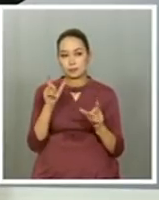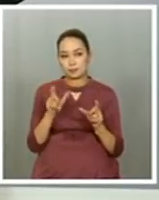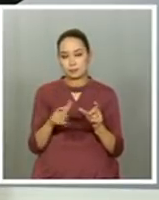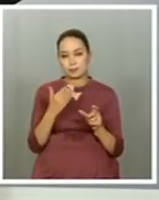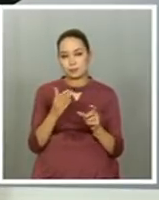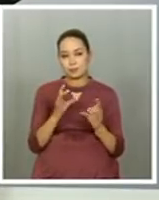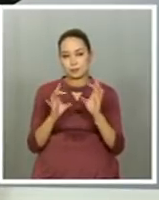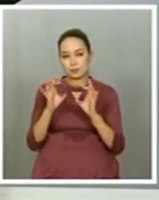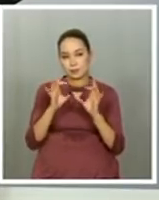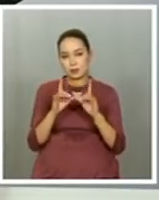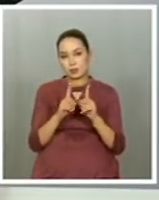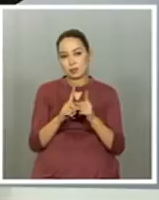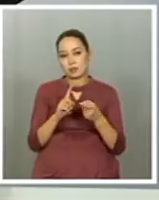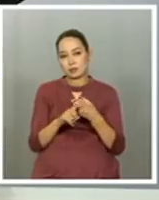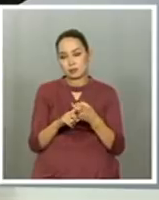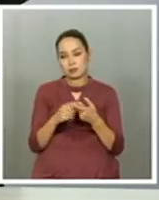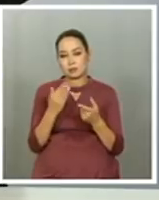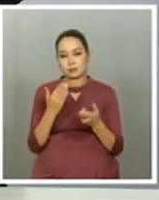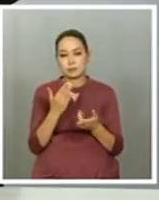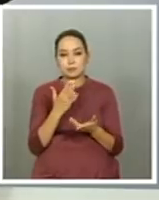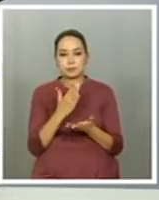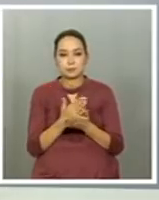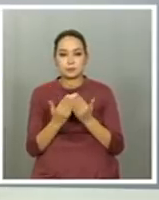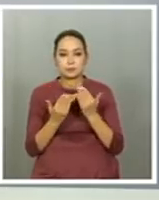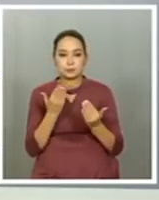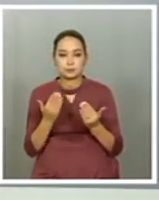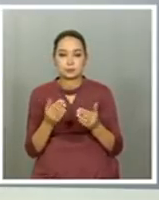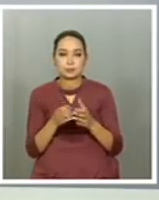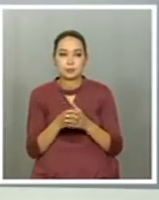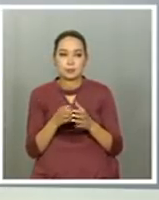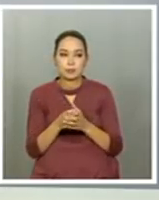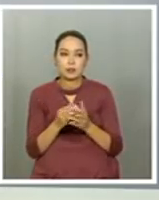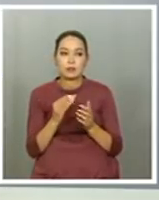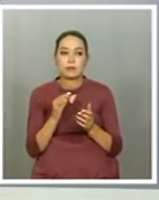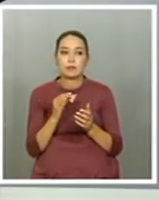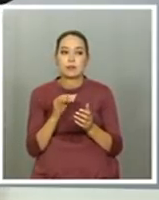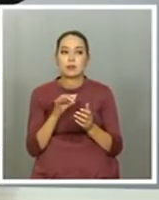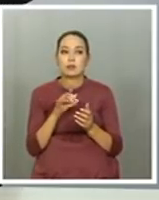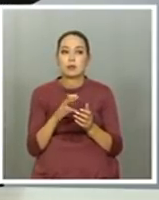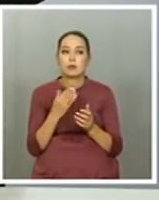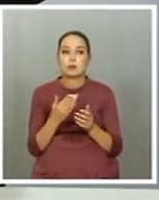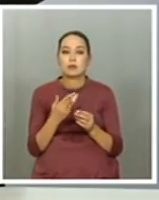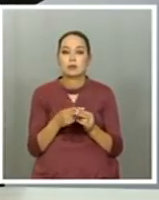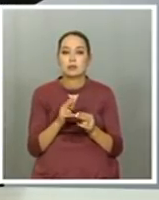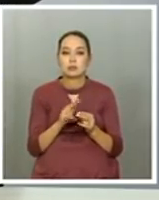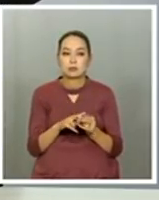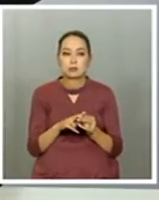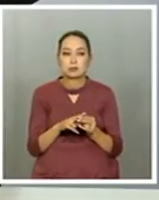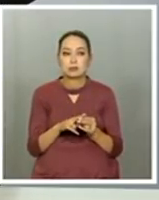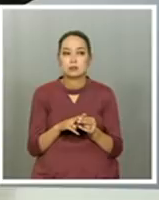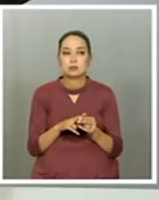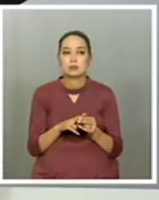сақинасына байланысты реакцияларын қарастырайық. Фенолдың гидроксотопқа байланысты реакцияларын қарастыру үшін